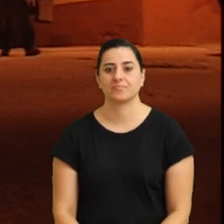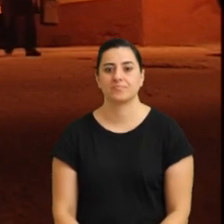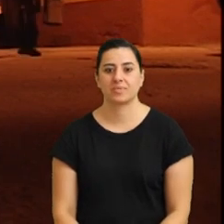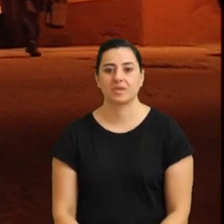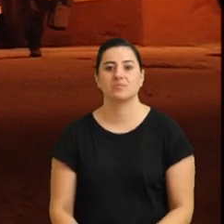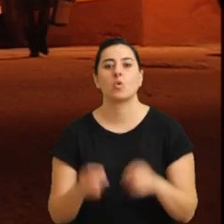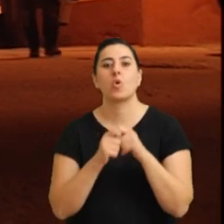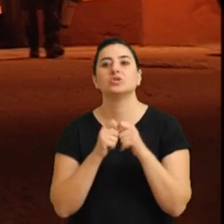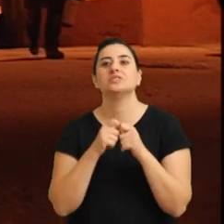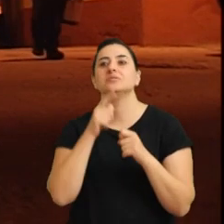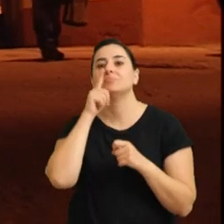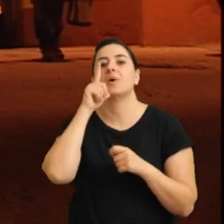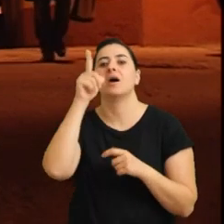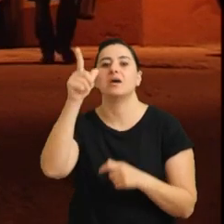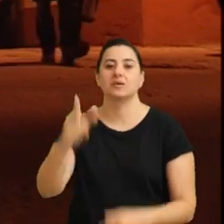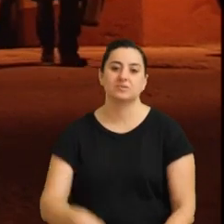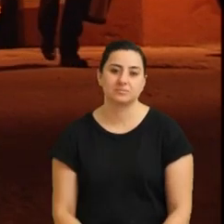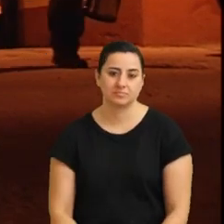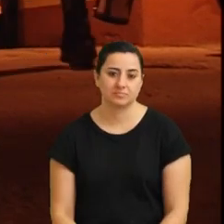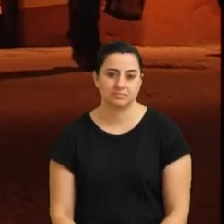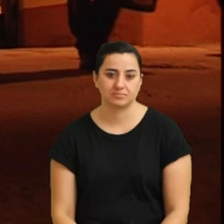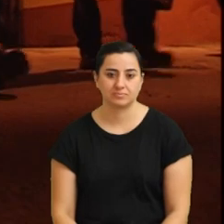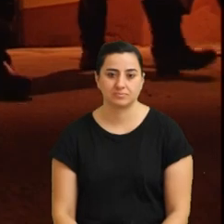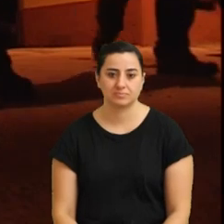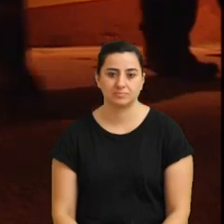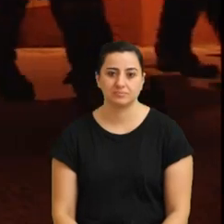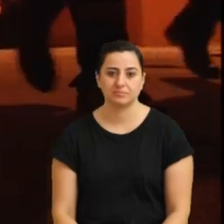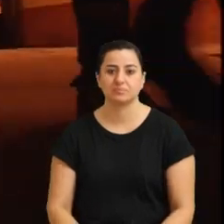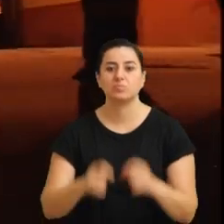Hayır. Bozacı geldi, boza!